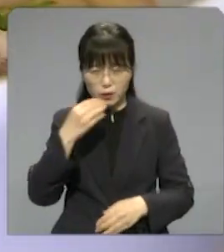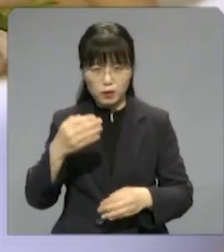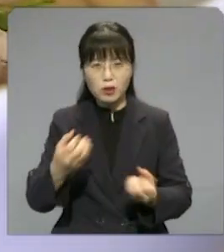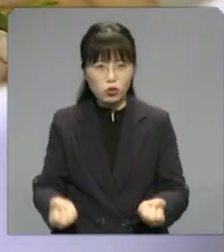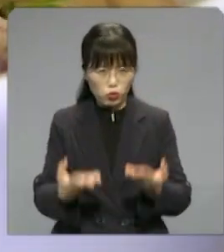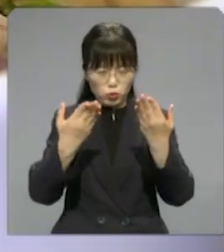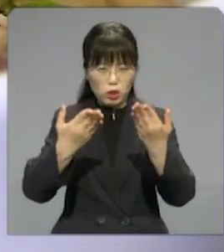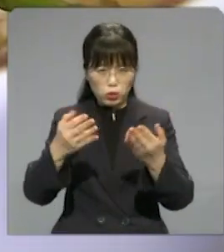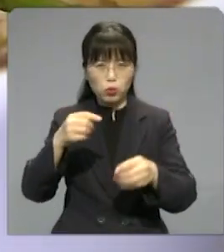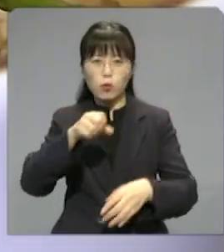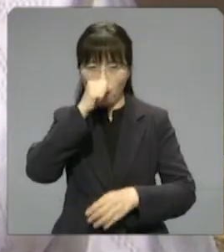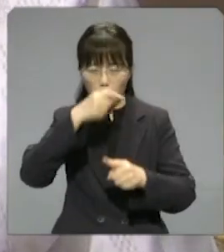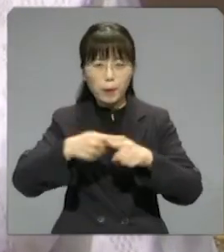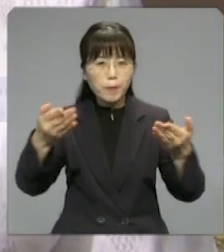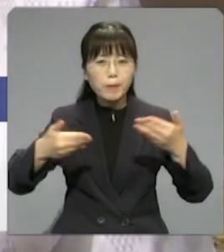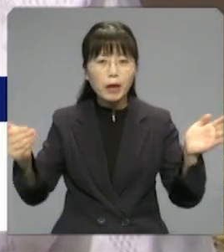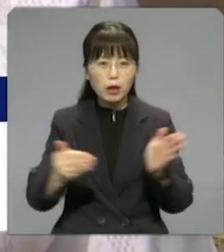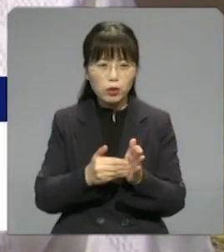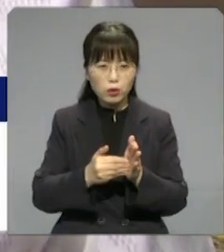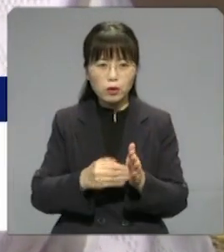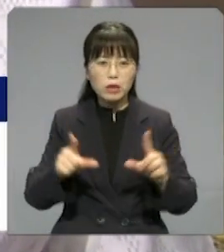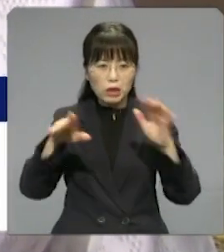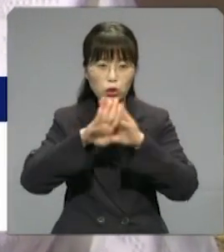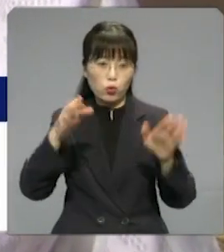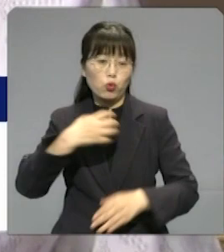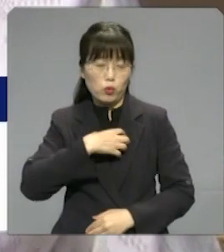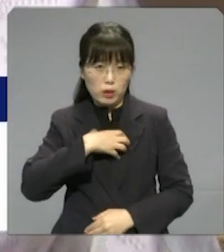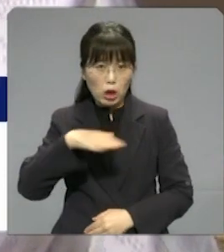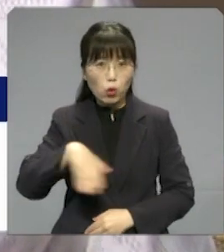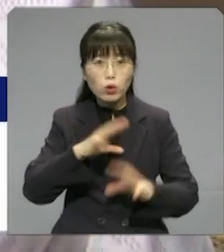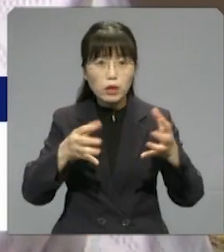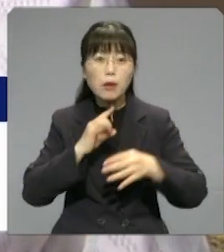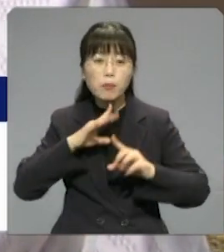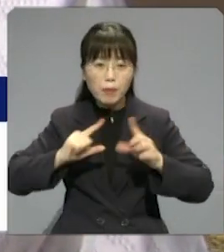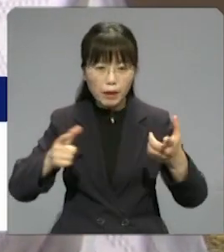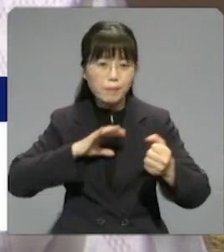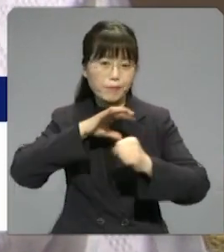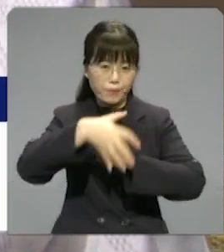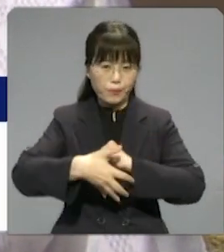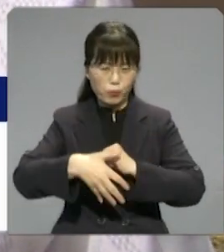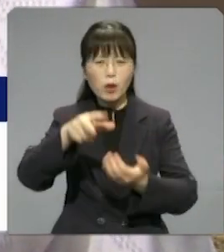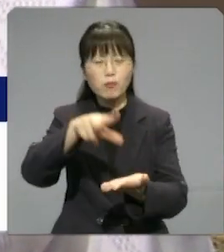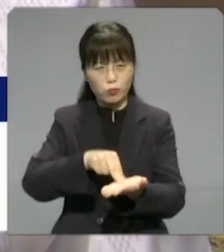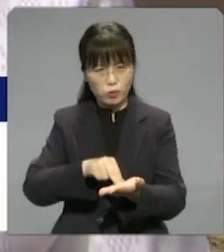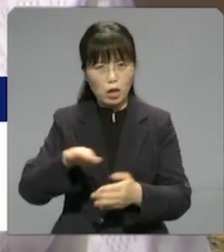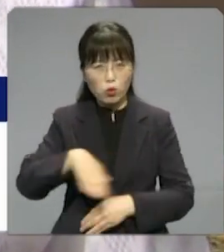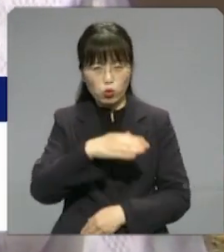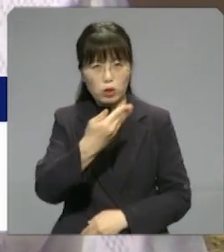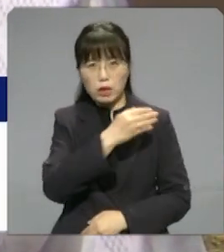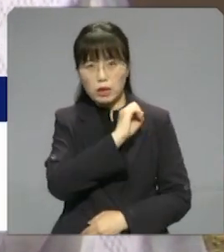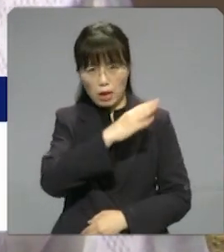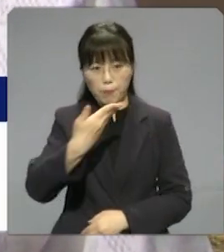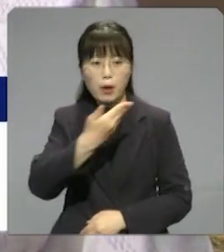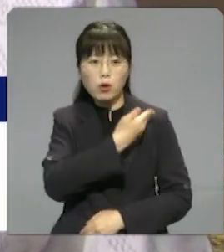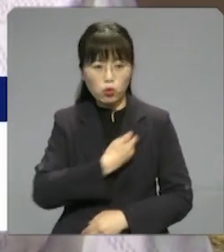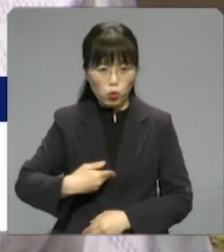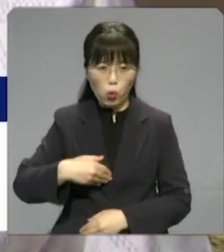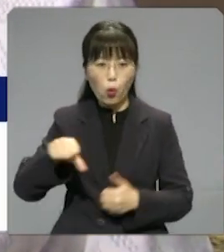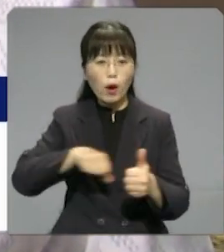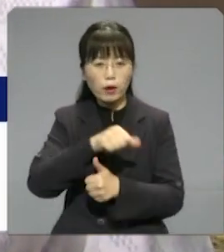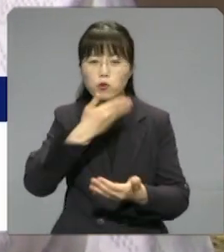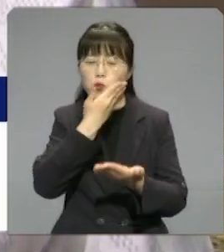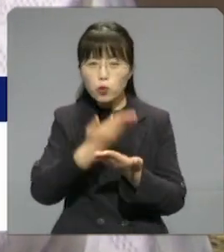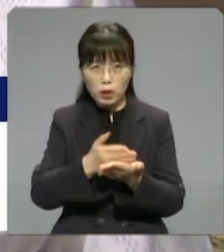호평을 받았습니다. 기후 위기가 우리나라뿐만 아니라 전 세계의 화두입니다. 우리 양평군에서도